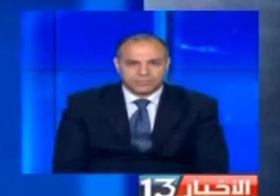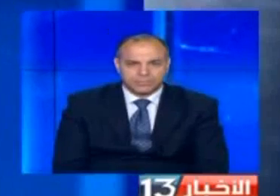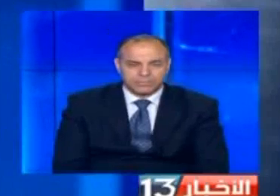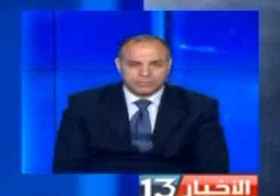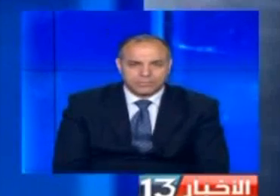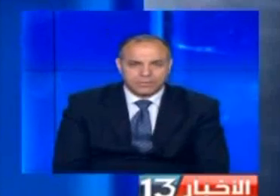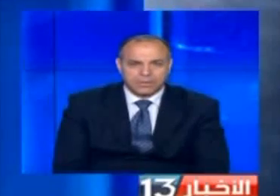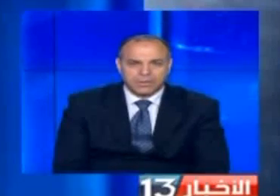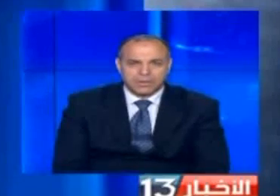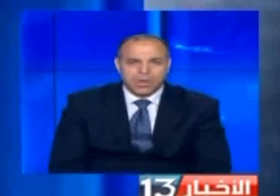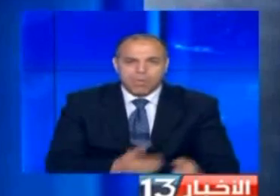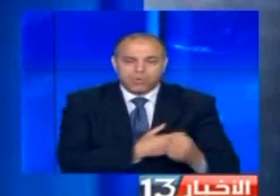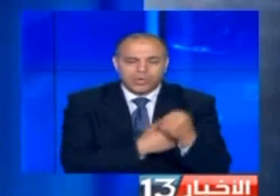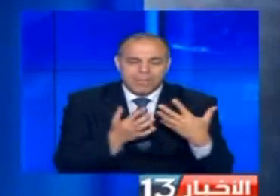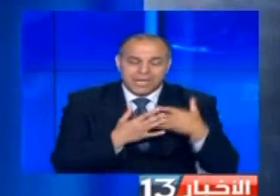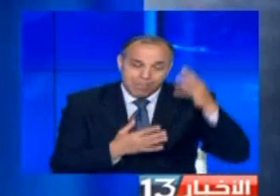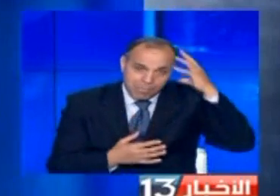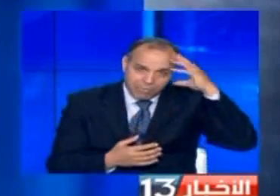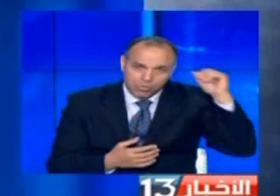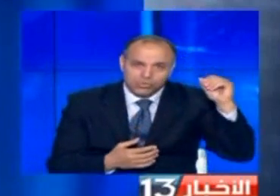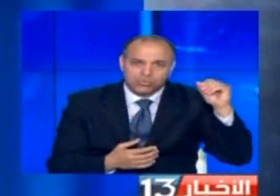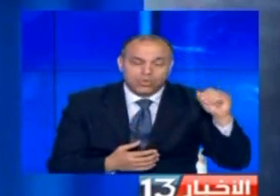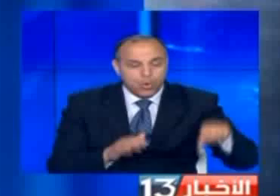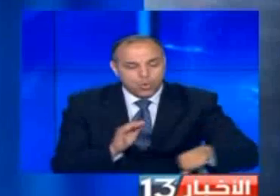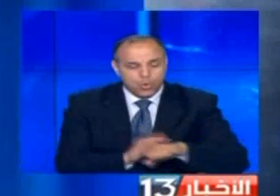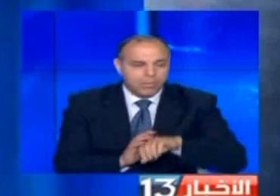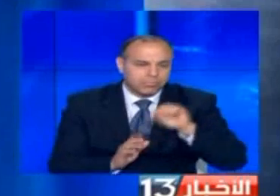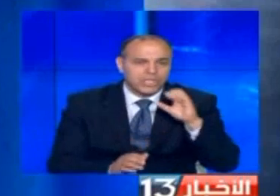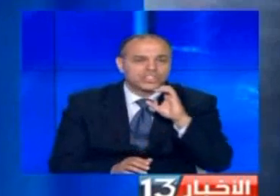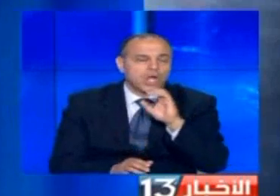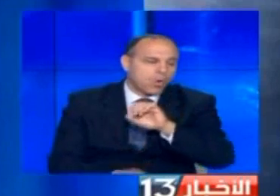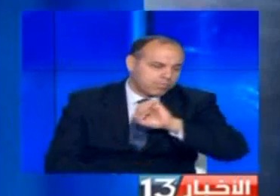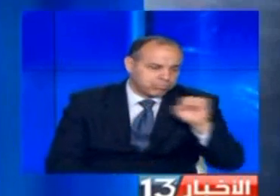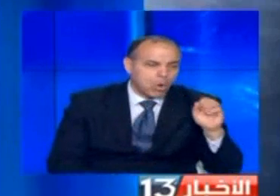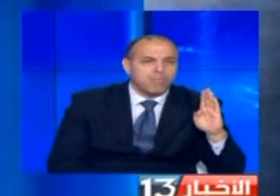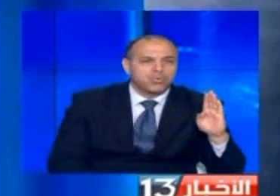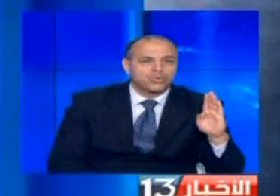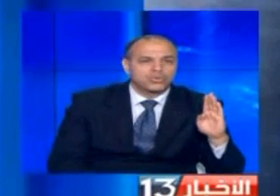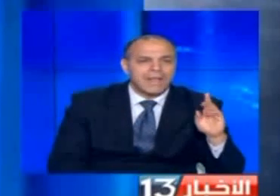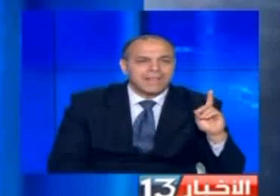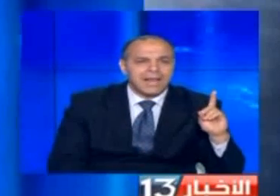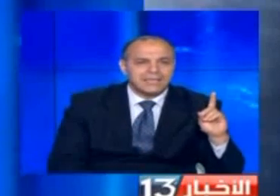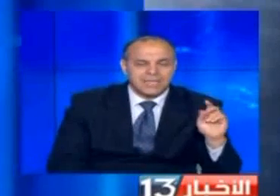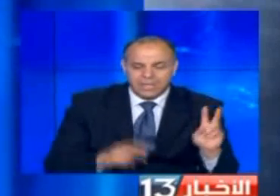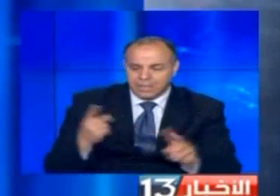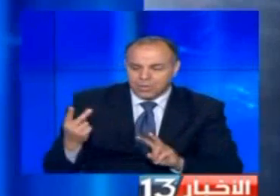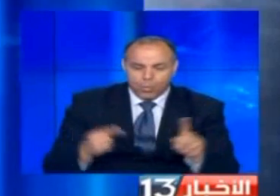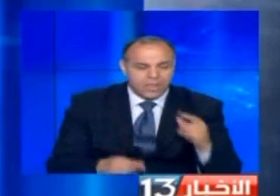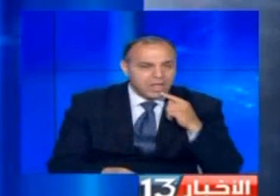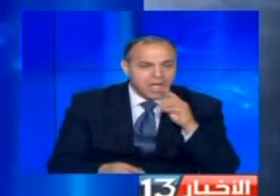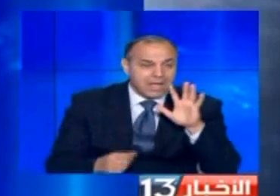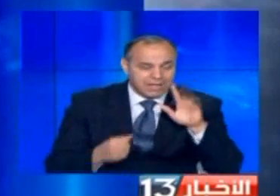المقبل في البطوله الامريكيه المحترفه لكره القدم تغلب شيكاجو و بولز على دالاس بهدفين لهدف الاسبوع